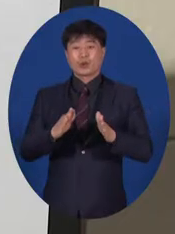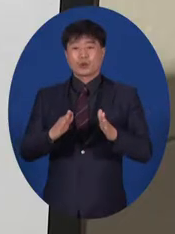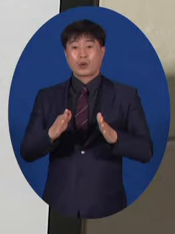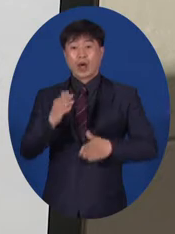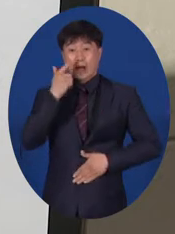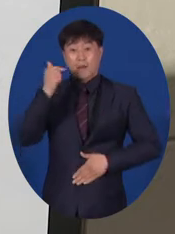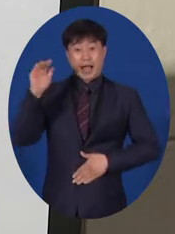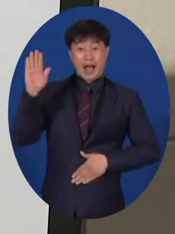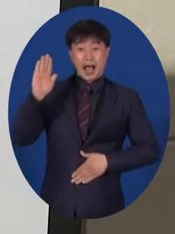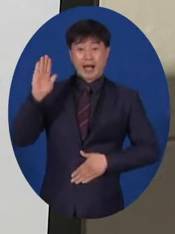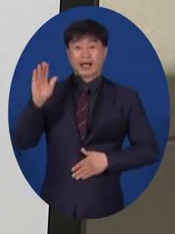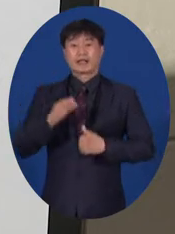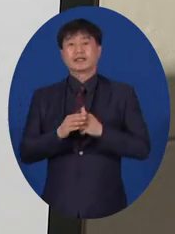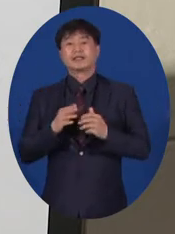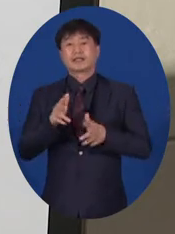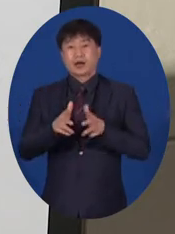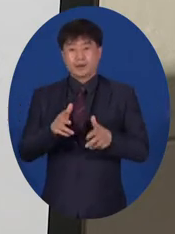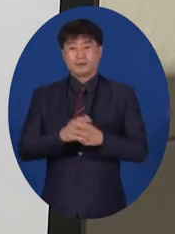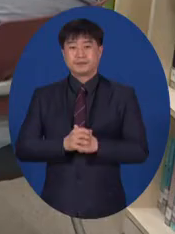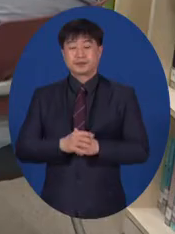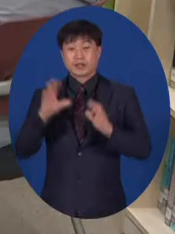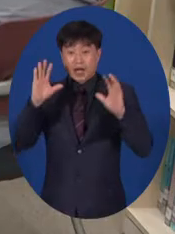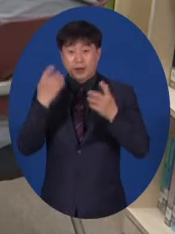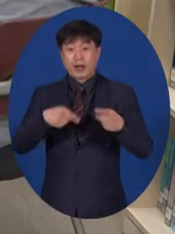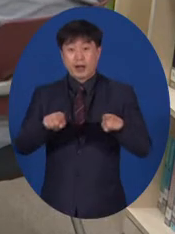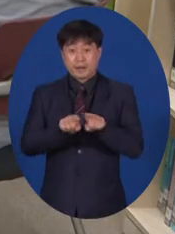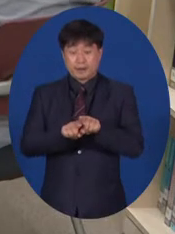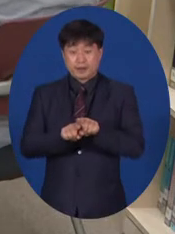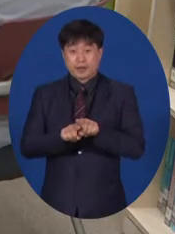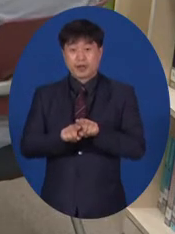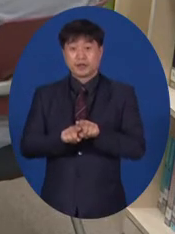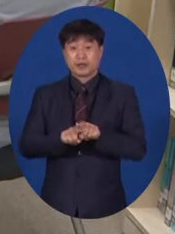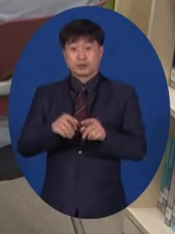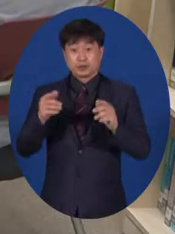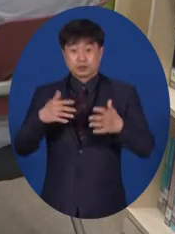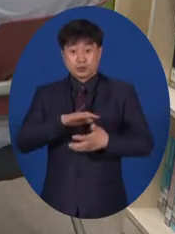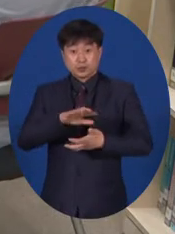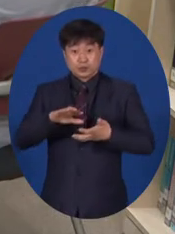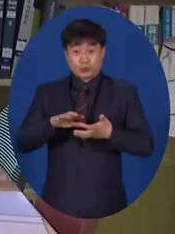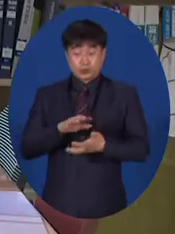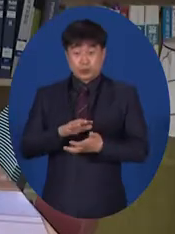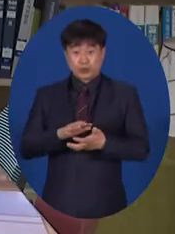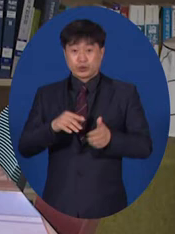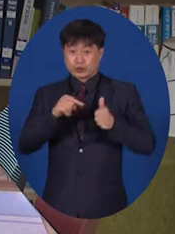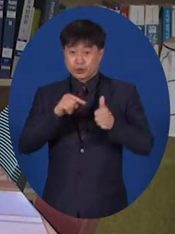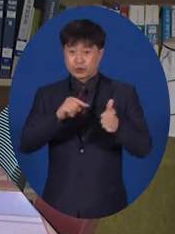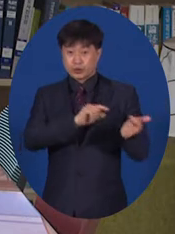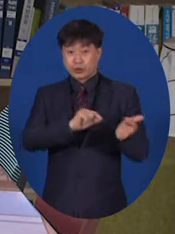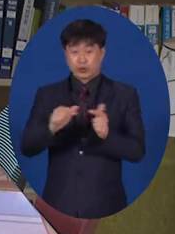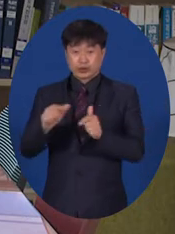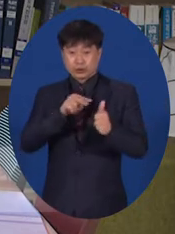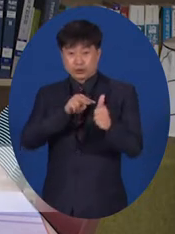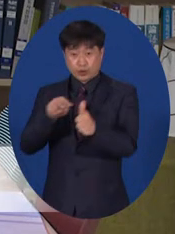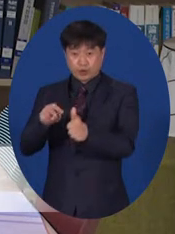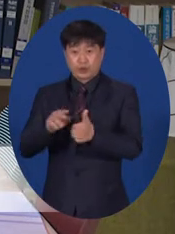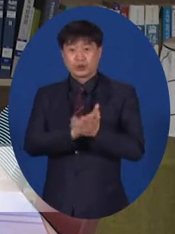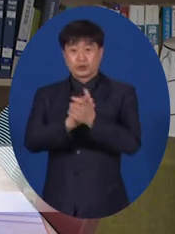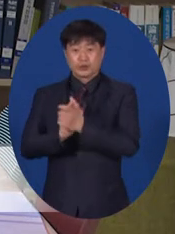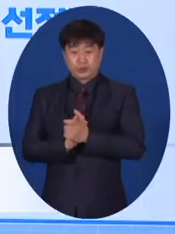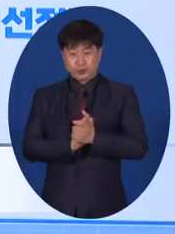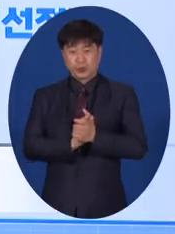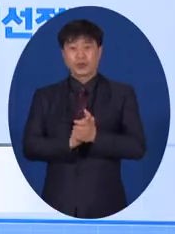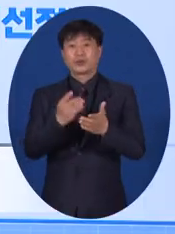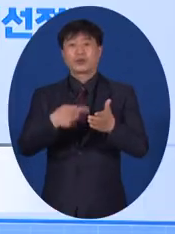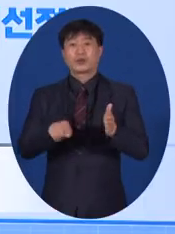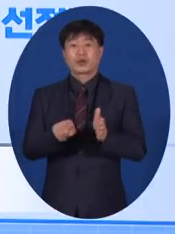하이 사업인데요. 아이와 할 수 있는 재미난 육아 미션, 교육, 맘카페처럼 양육 정보나 친목 도모를 할